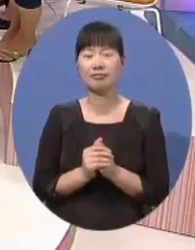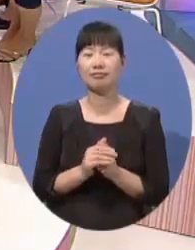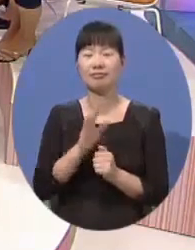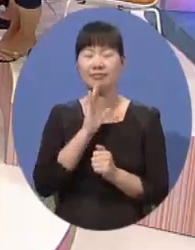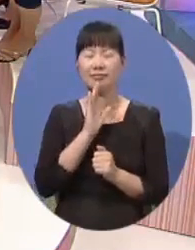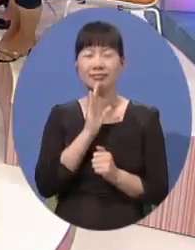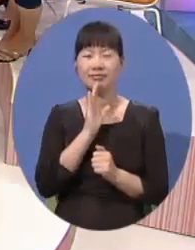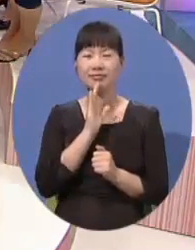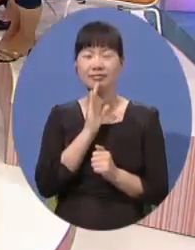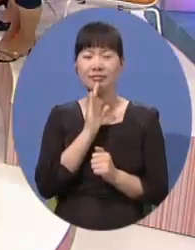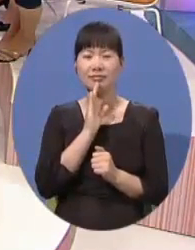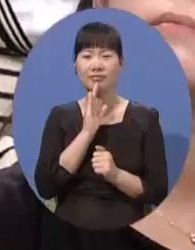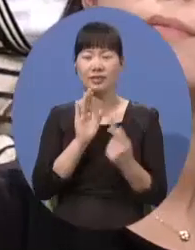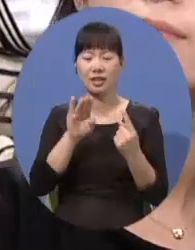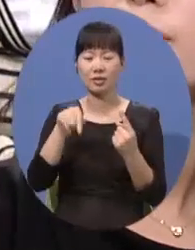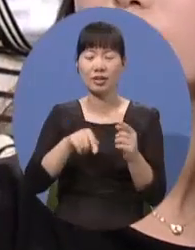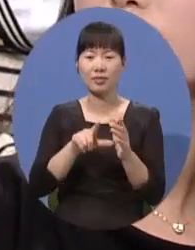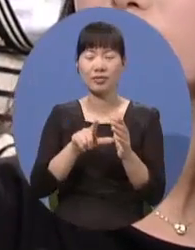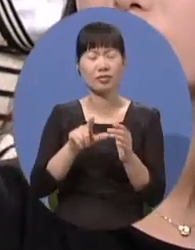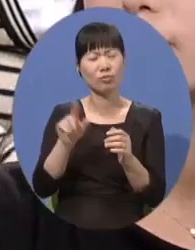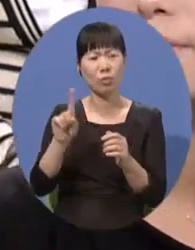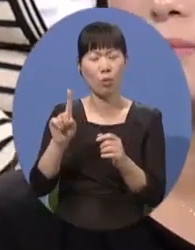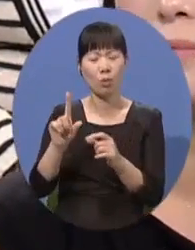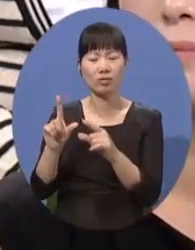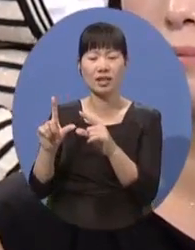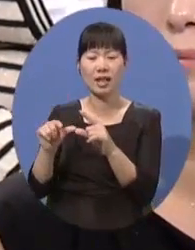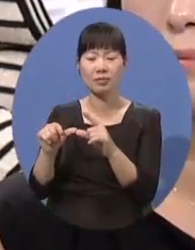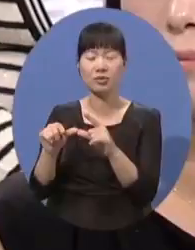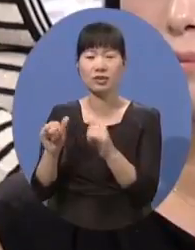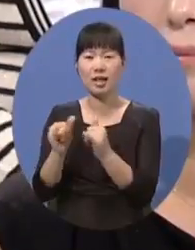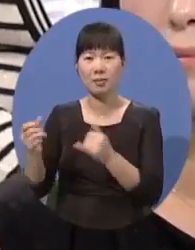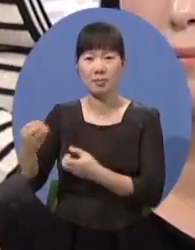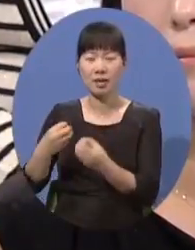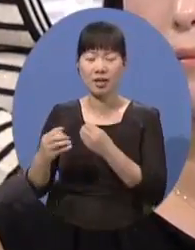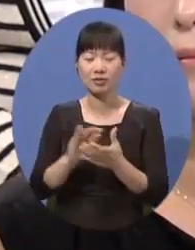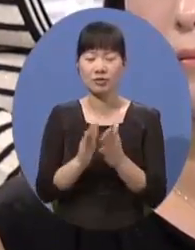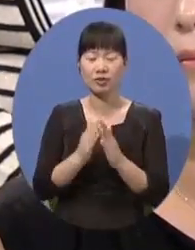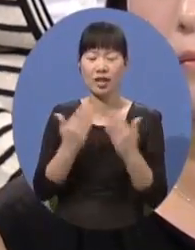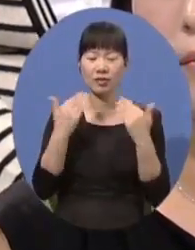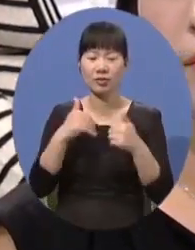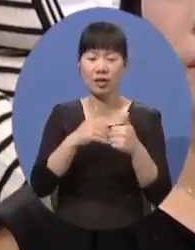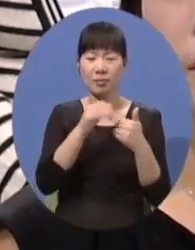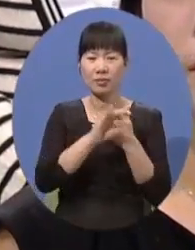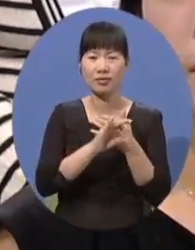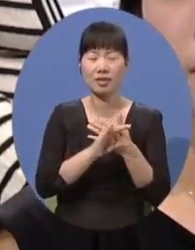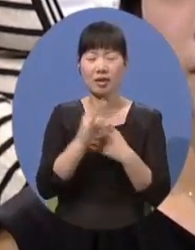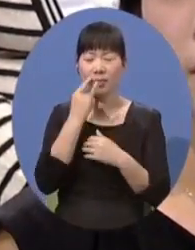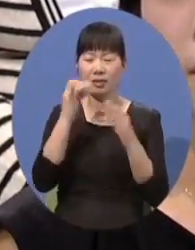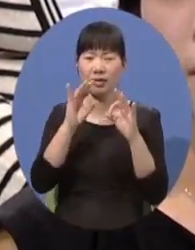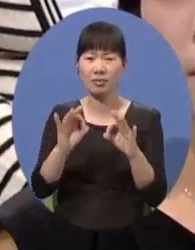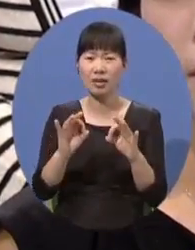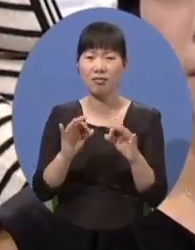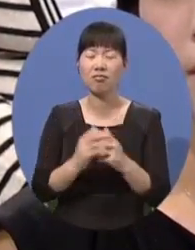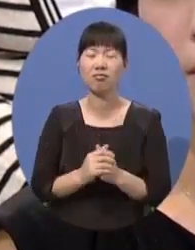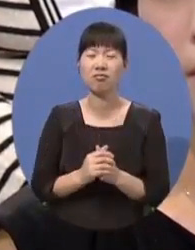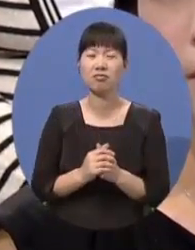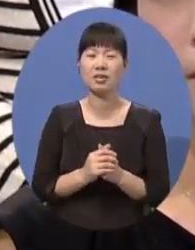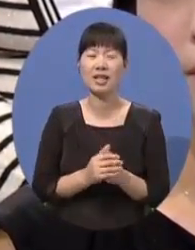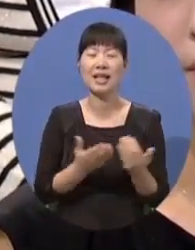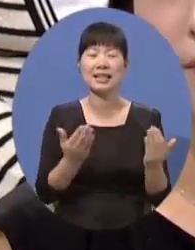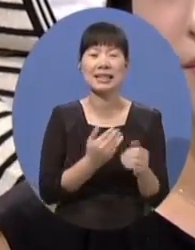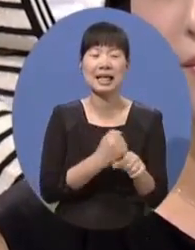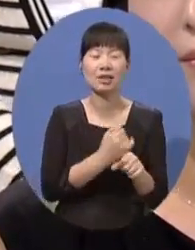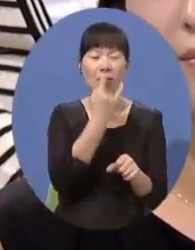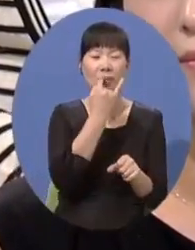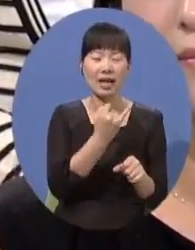네. 아니, 일부에서는요, 이런 말도 해요. 유치원이나 학교 가면 엄마들이 봤을 때 워킹맘의 아이는 딱 보면 티가